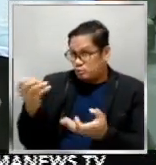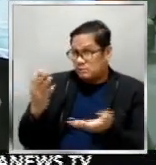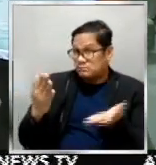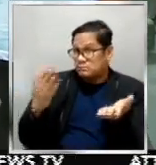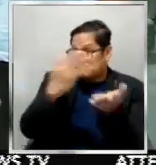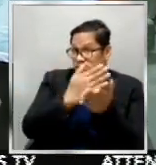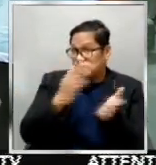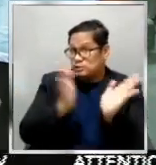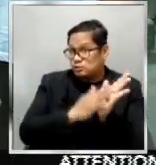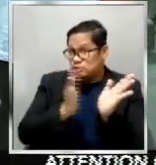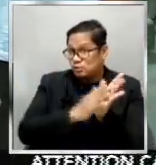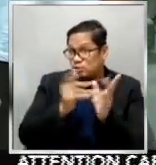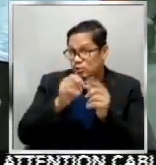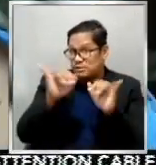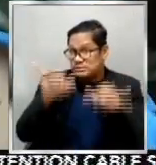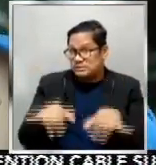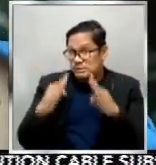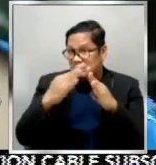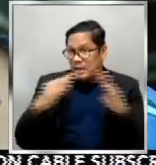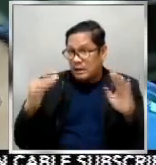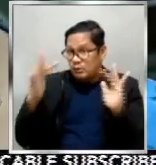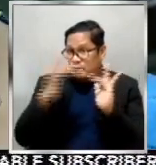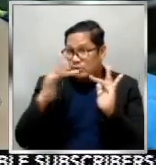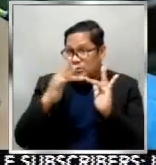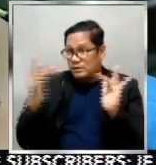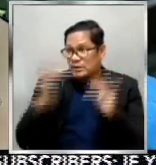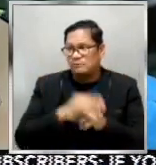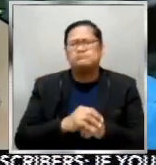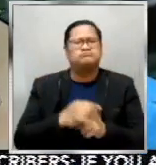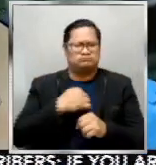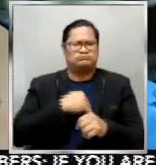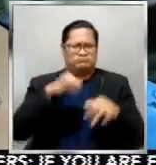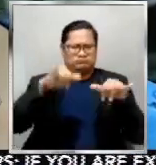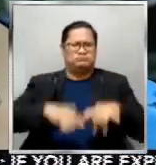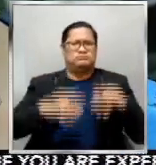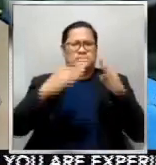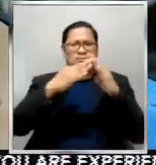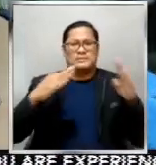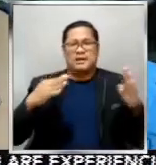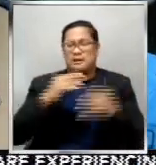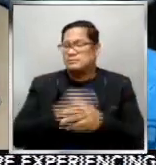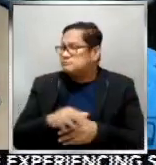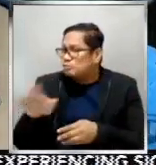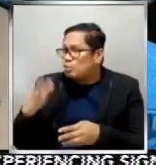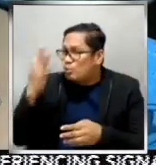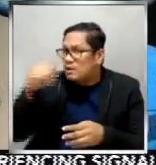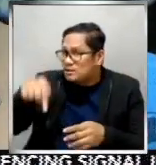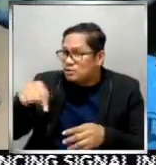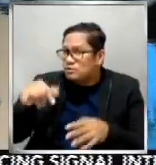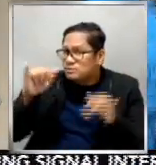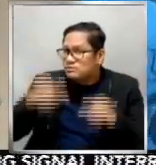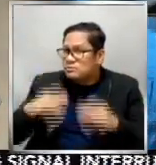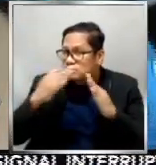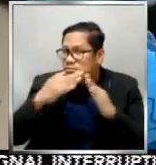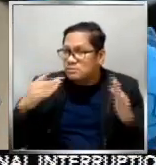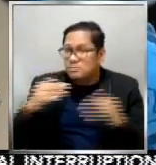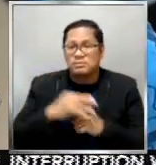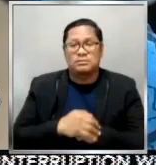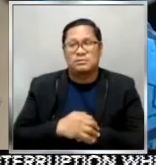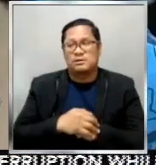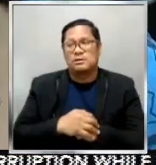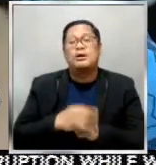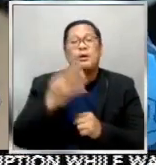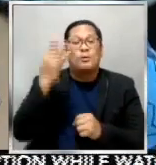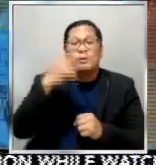O okay lang sa'yo na sa bahay ka lang? Sa bahay lang. Bakit gusto mo sa bahay? Para po makasama po ang